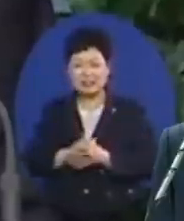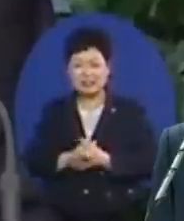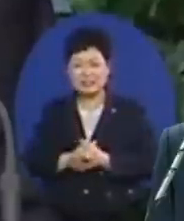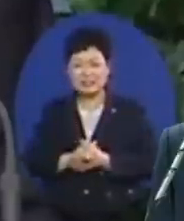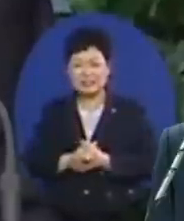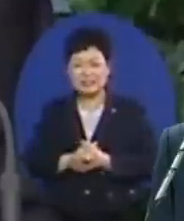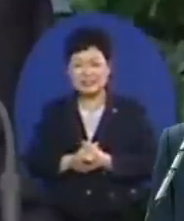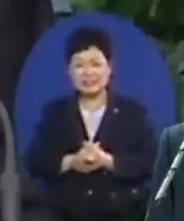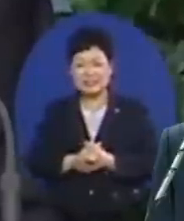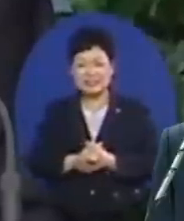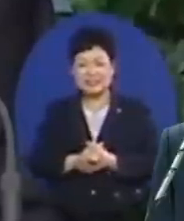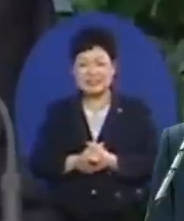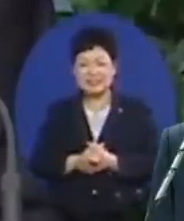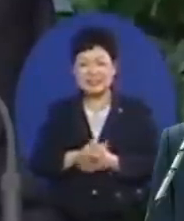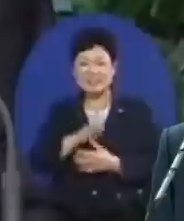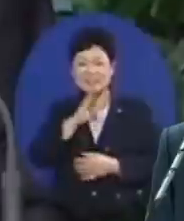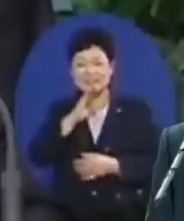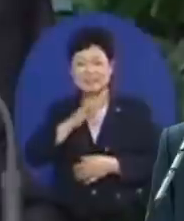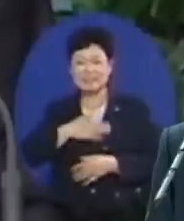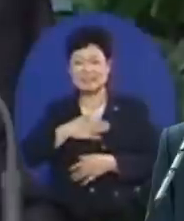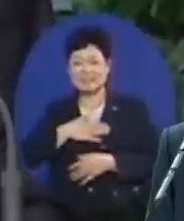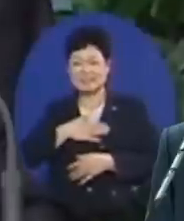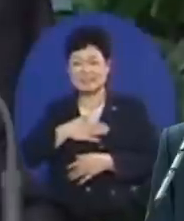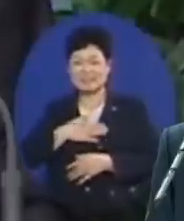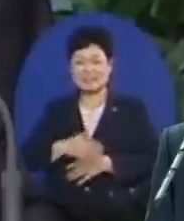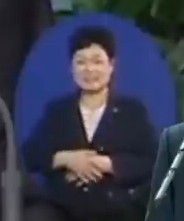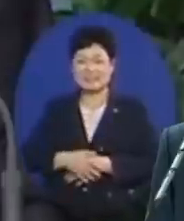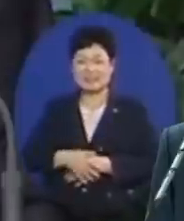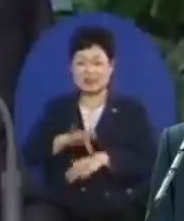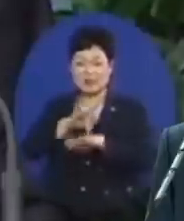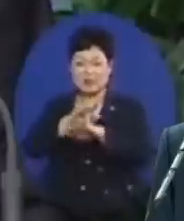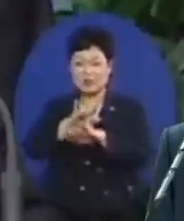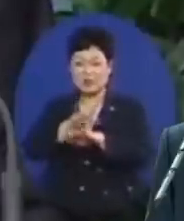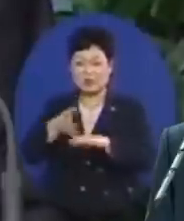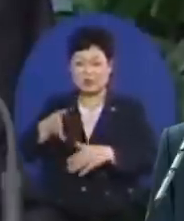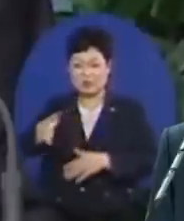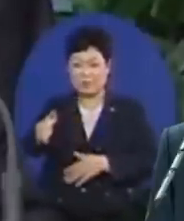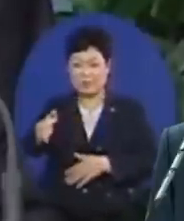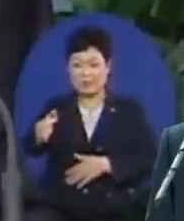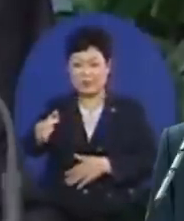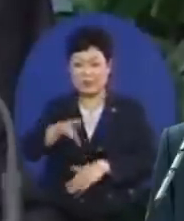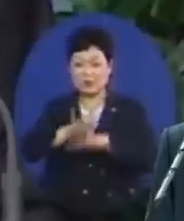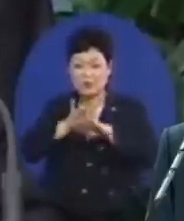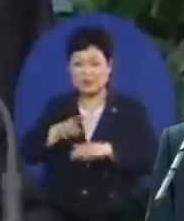한국에서 적당한 이름이 없어요. 제가 이 귀신 전문